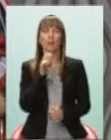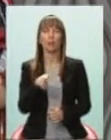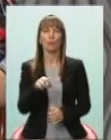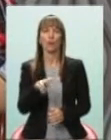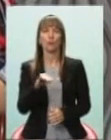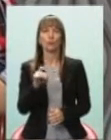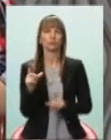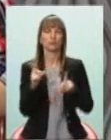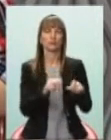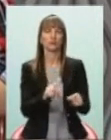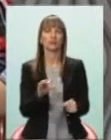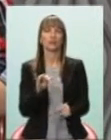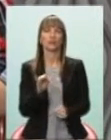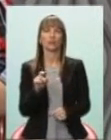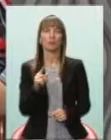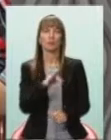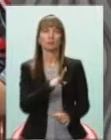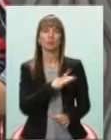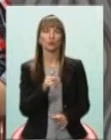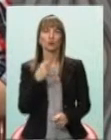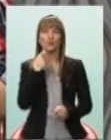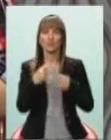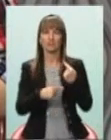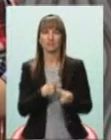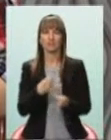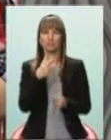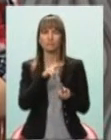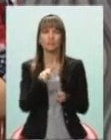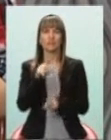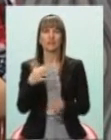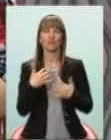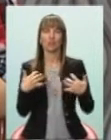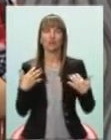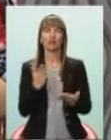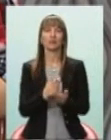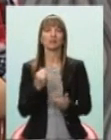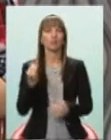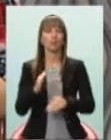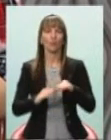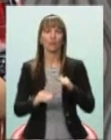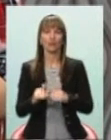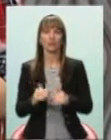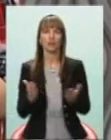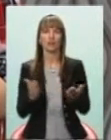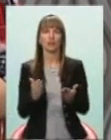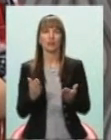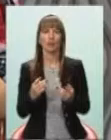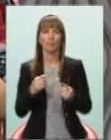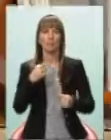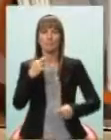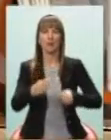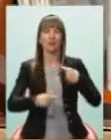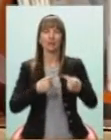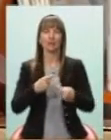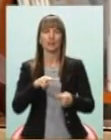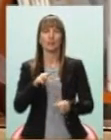поїде або взагалі там бути, щоб постійно доглядати за тваринами. А до речі, ти знаєш, є така цікава професія, як перевертач пінгвінів.